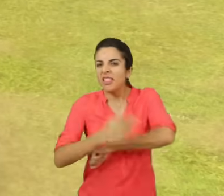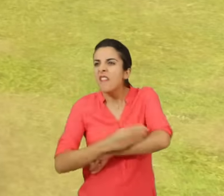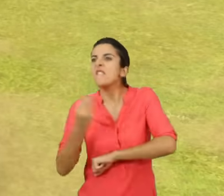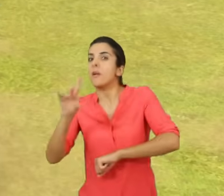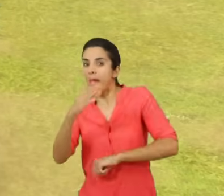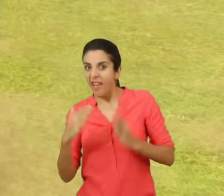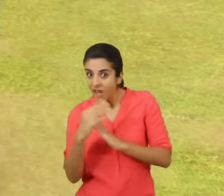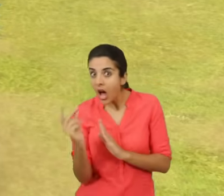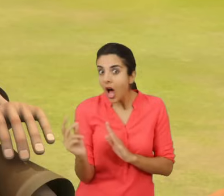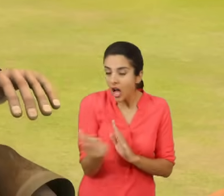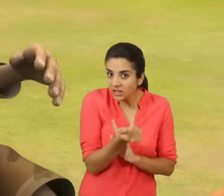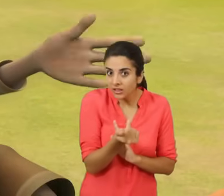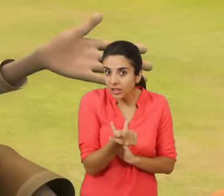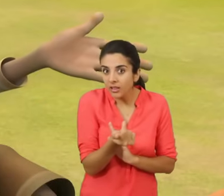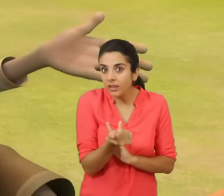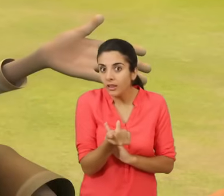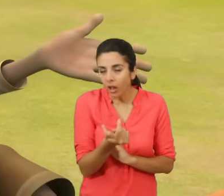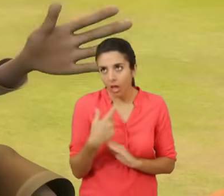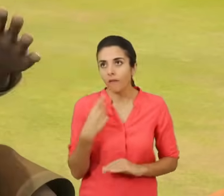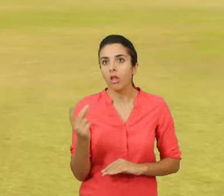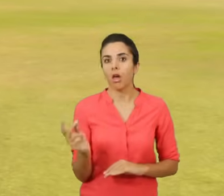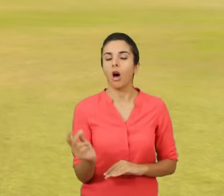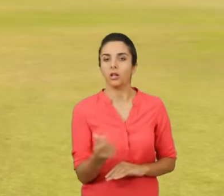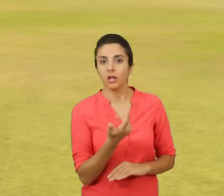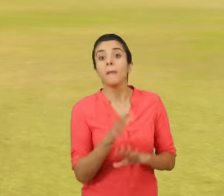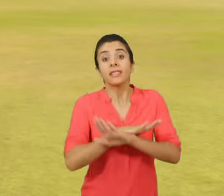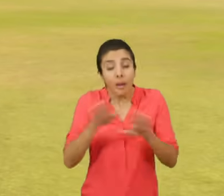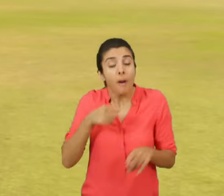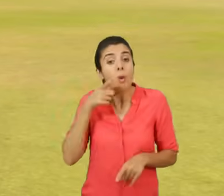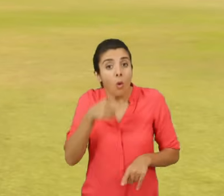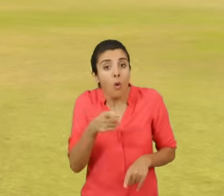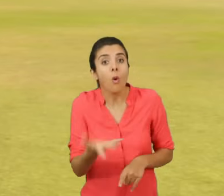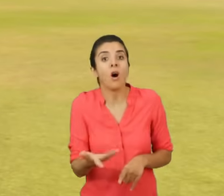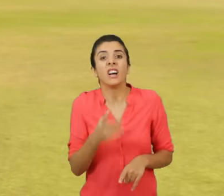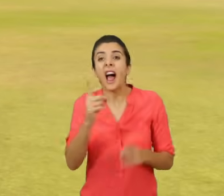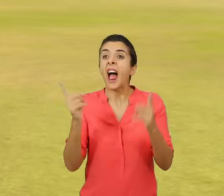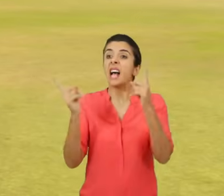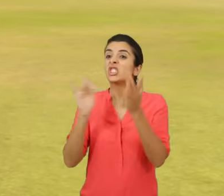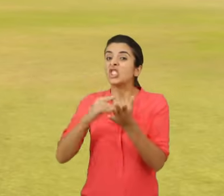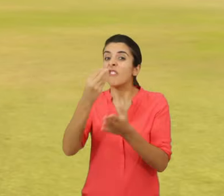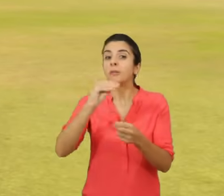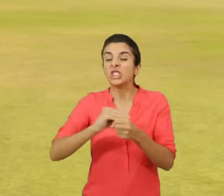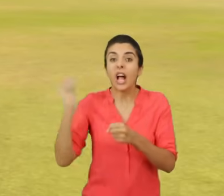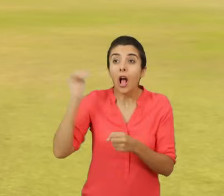evden kaçmadık mı? Kaçtık. Tamam işte. Ceza vermek için geliyorlar.